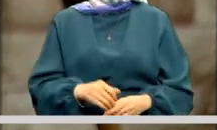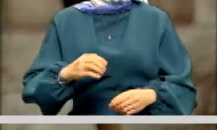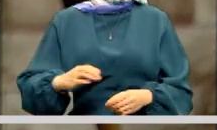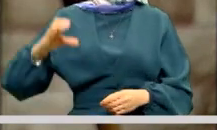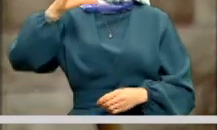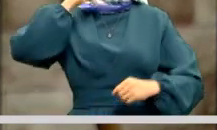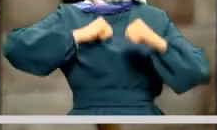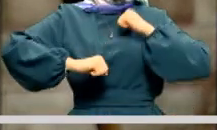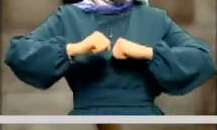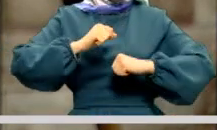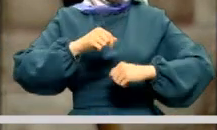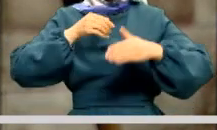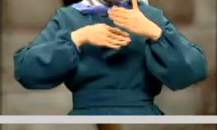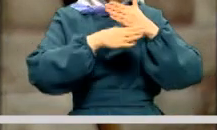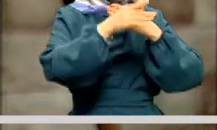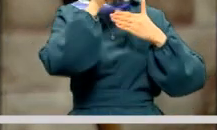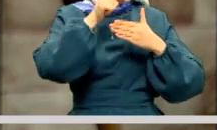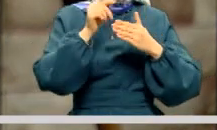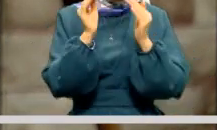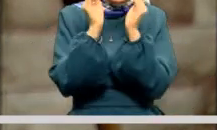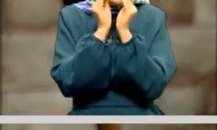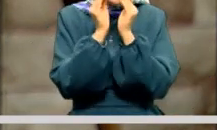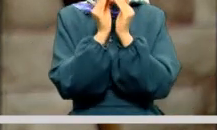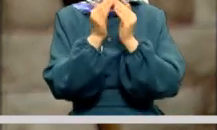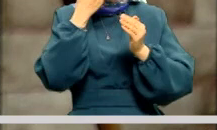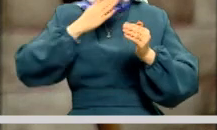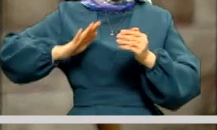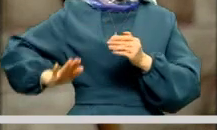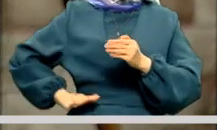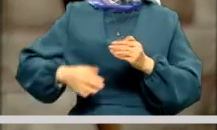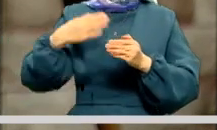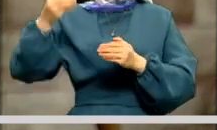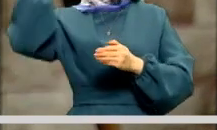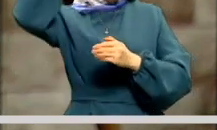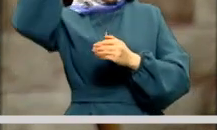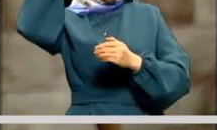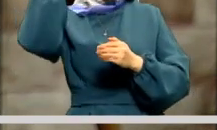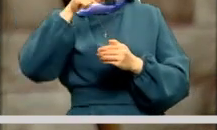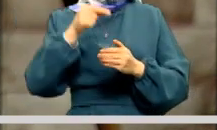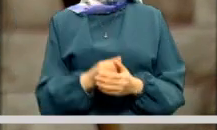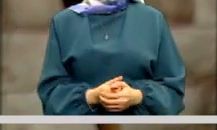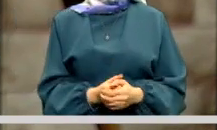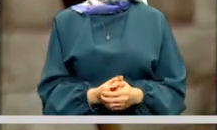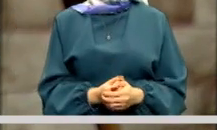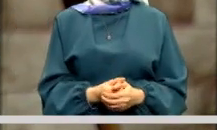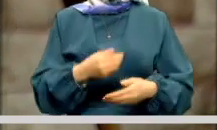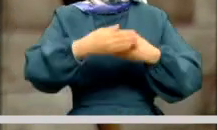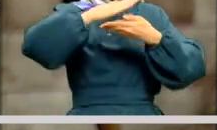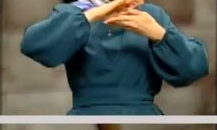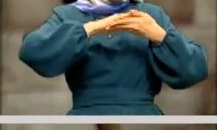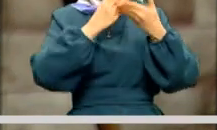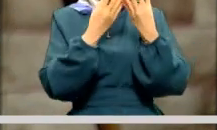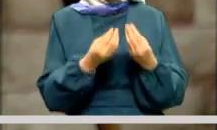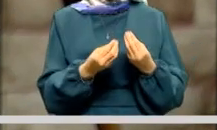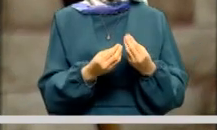fakültesinin şekilde bizim küçücük böyle öğrencilerin ya da o zaman belki hocalarımızın da postalarının geldiği mektuplarının